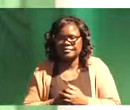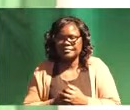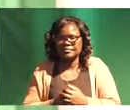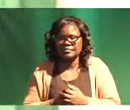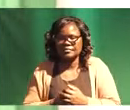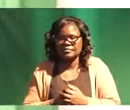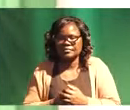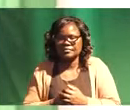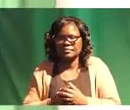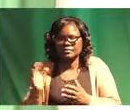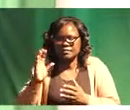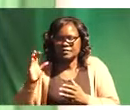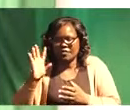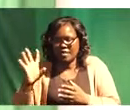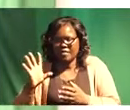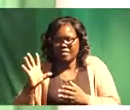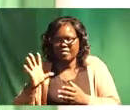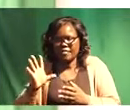Constituencies?